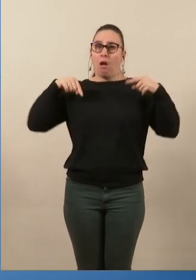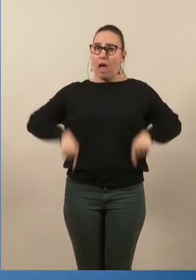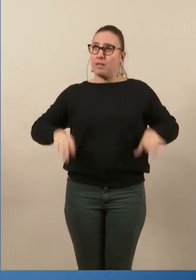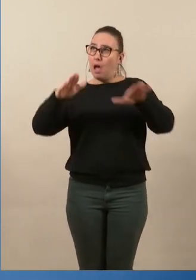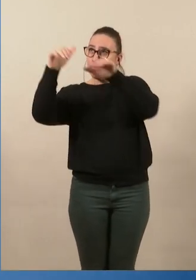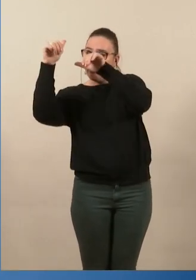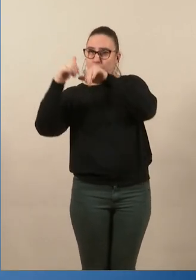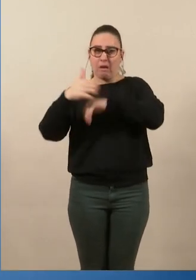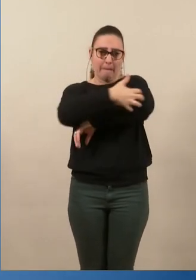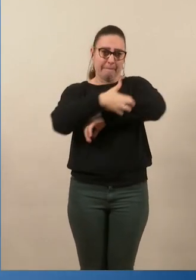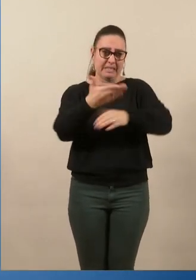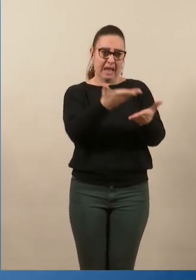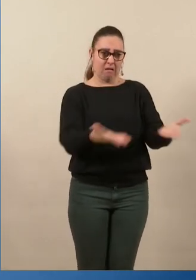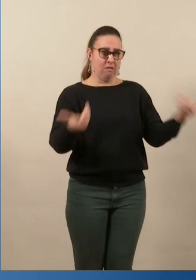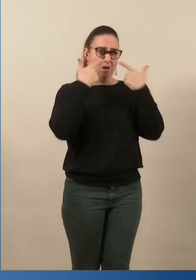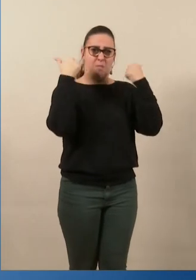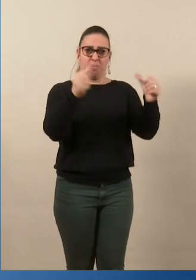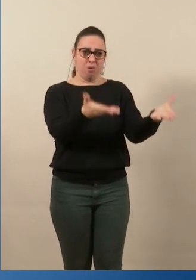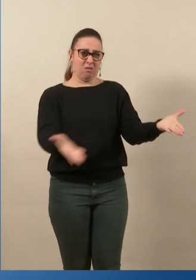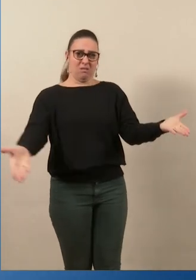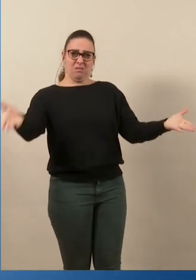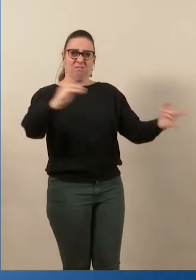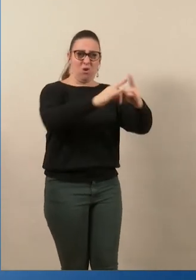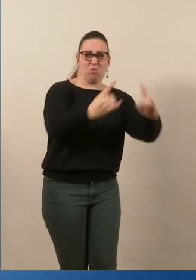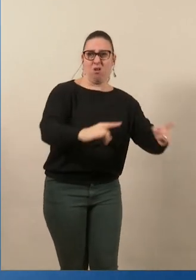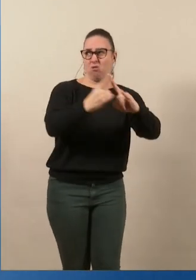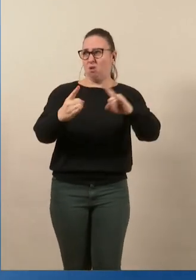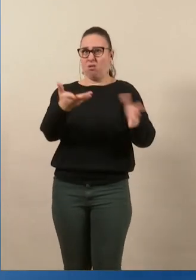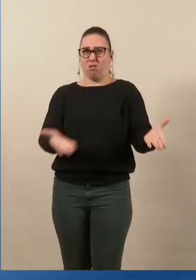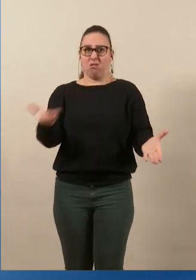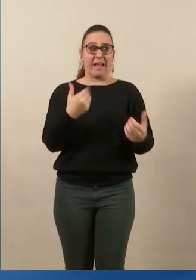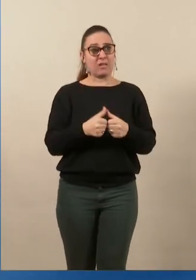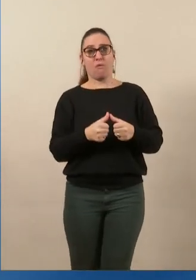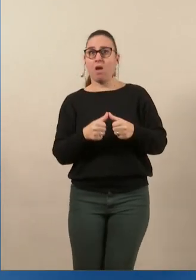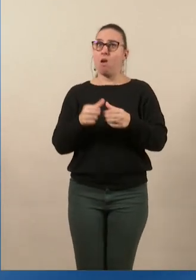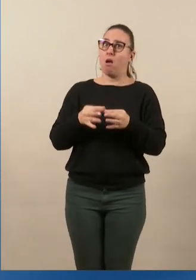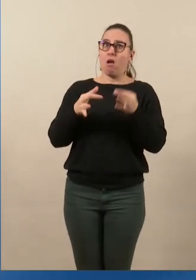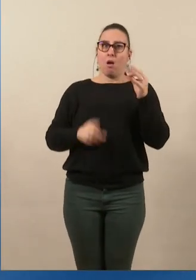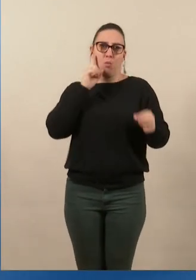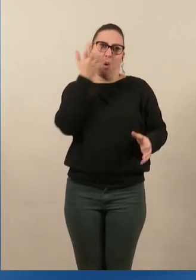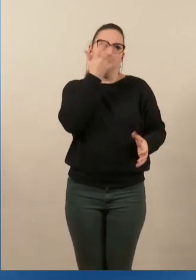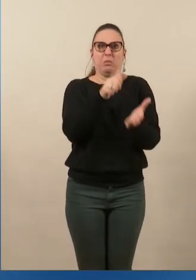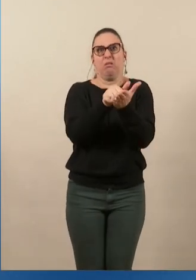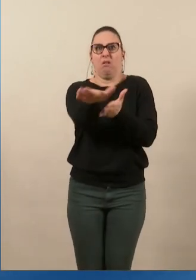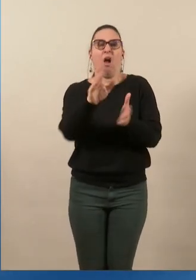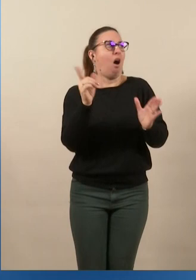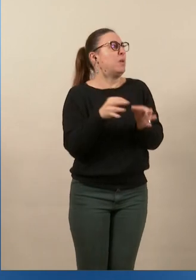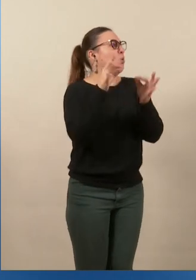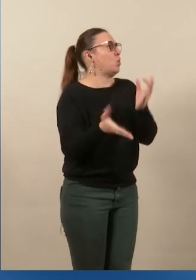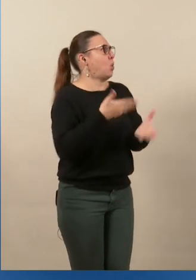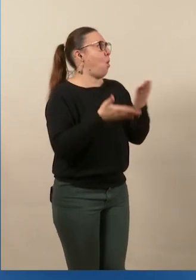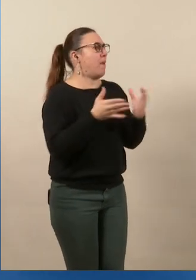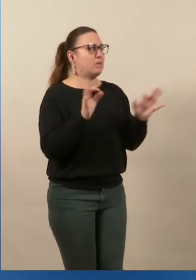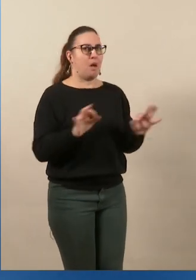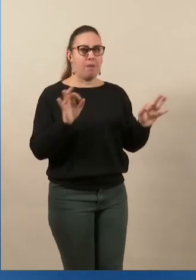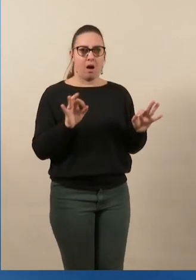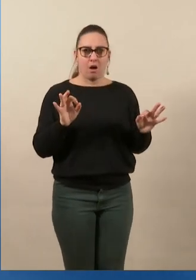la misère qui est là à l'intérieur de notre commune et que faire parce que pour nous c'est ignob de les expulser parce qu'on a pas de solution il